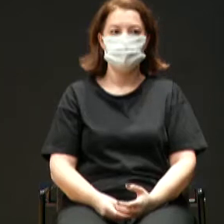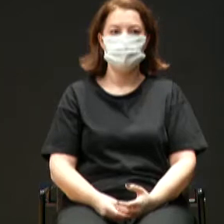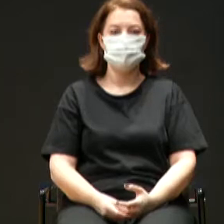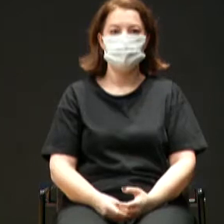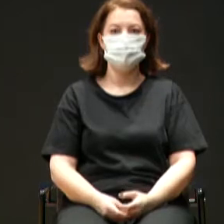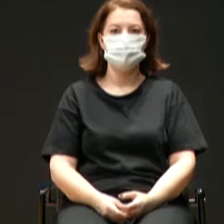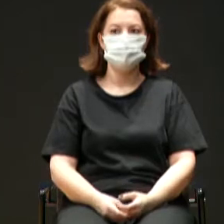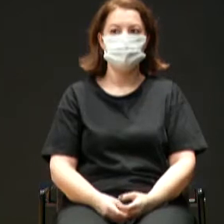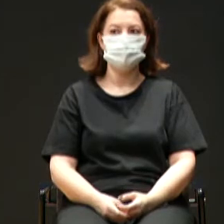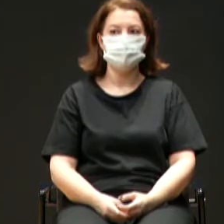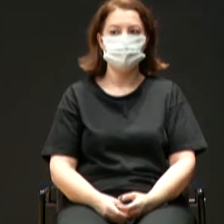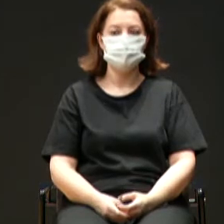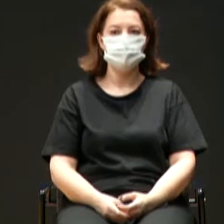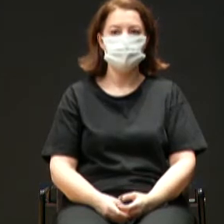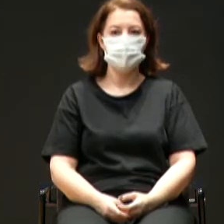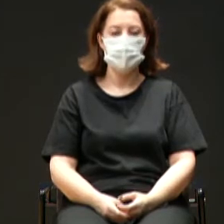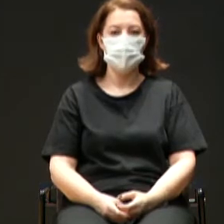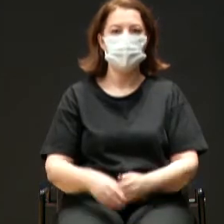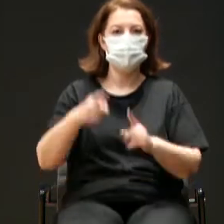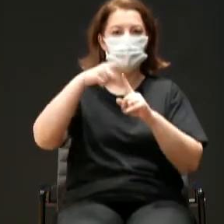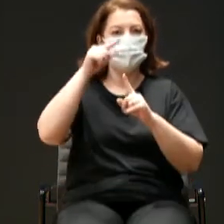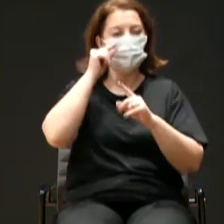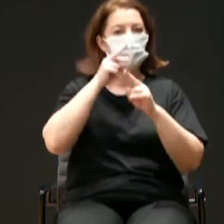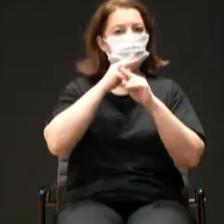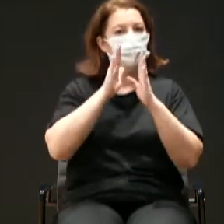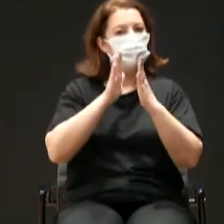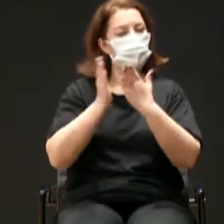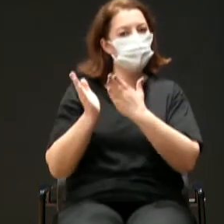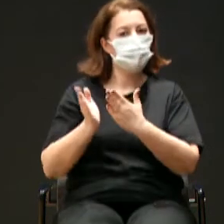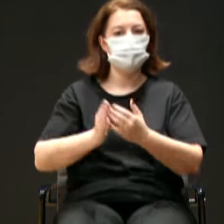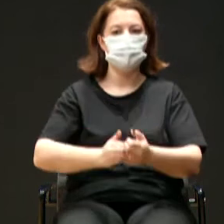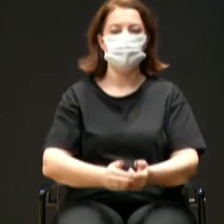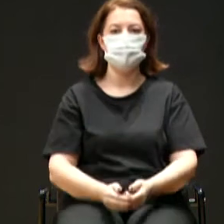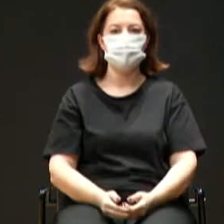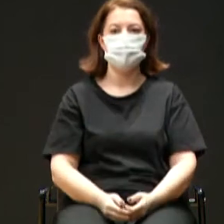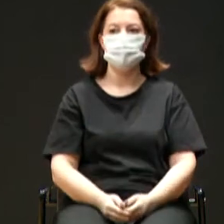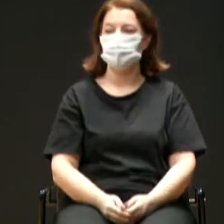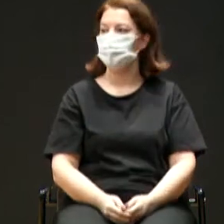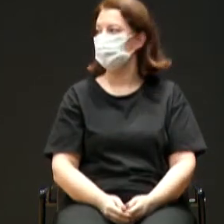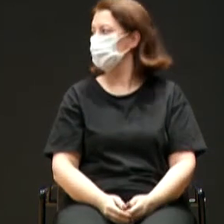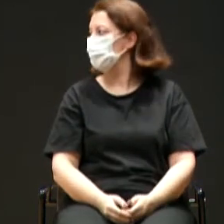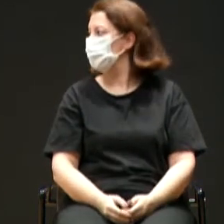Evet, devam edelim. Tahir Bey, konuşmanıza devam edebilirsiniz. Buyurun.